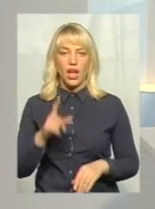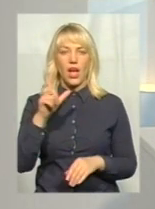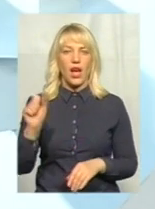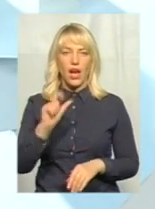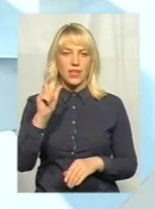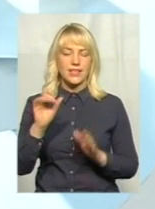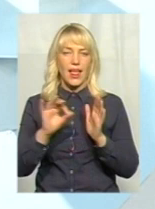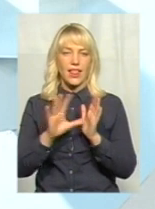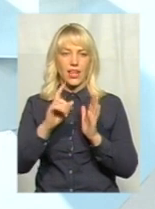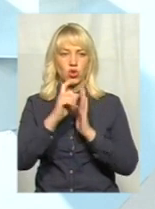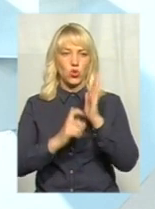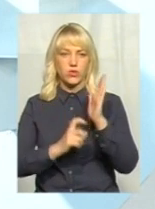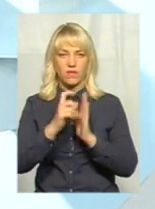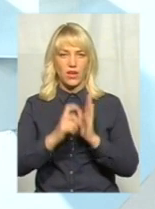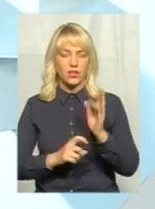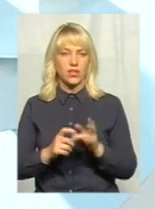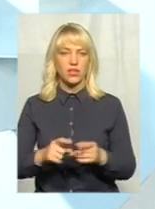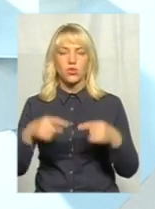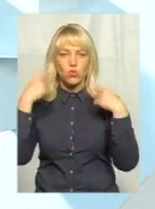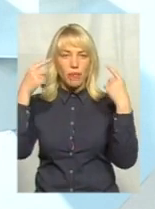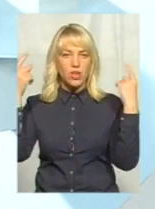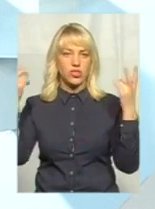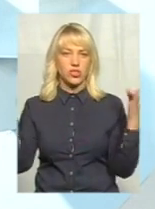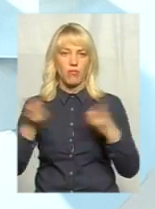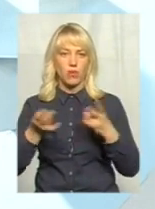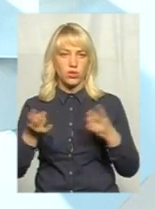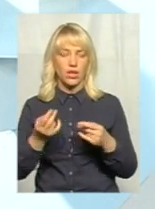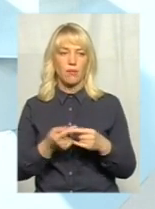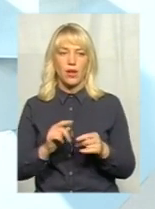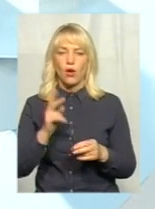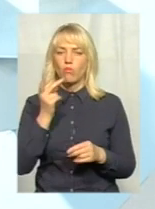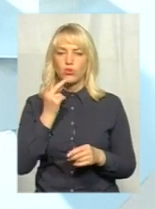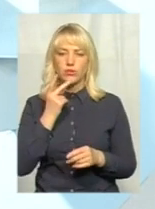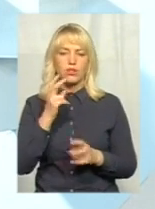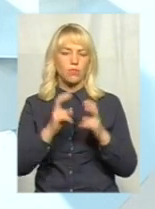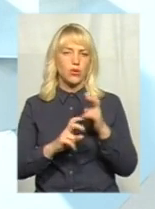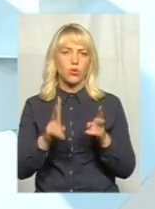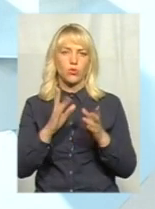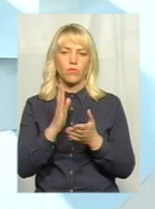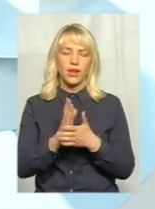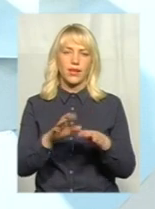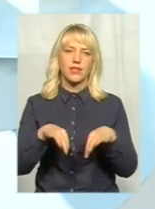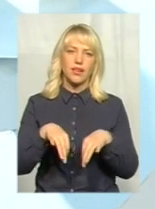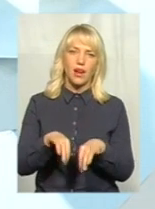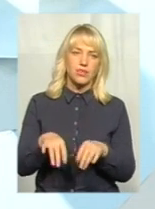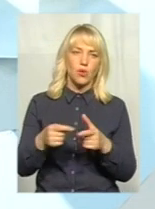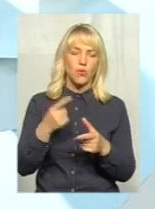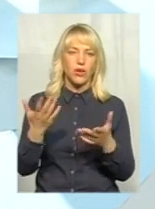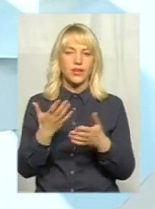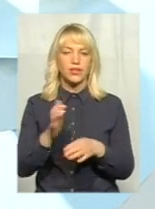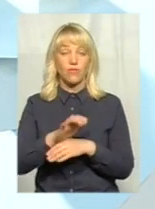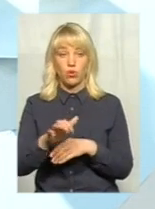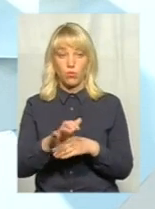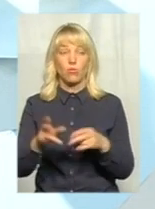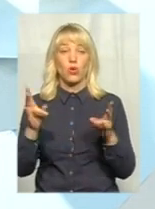Газоелектрозварник. Сумасшедша потреба є постійно. Любе підприємство, яке щось має або транспорт, або якесь виробництво, потребує